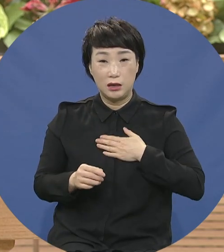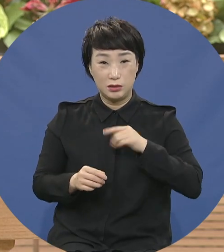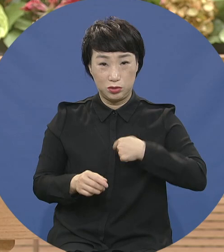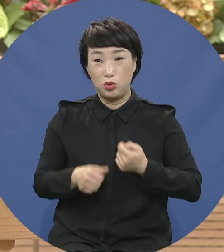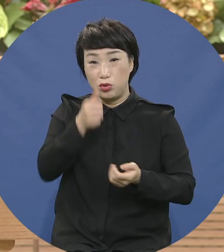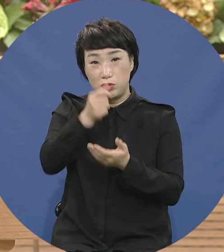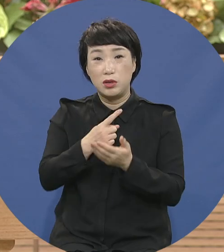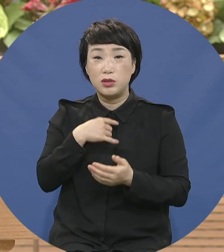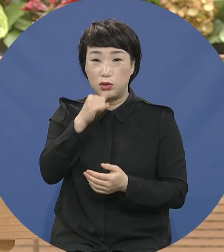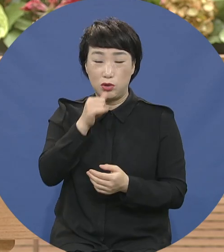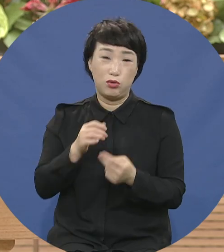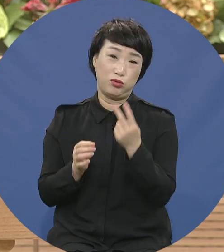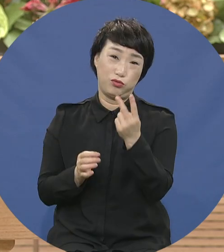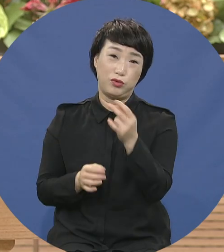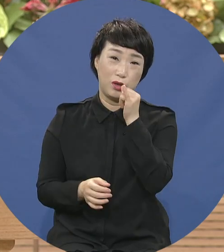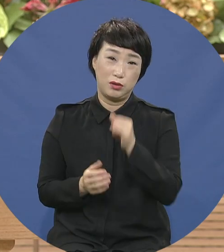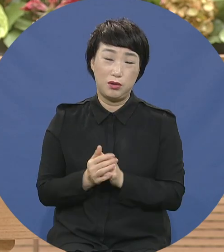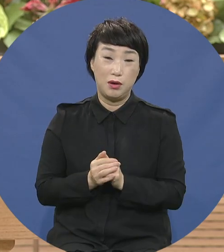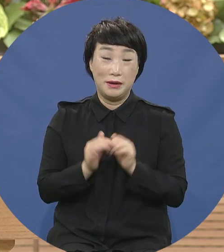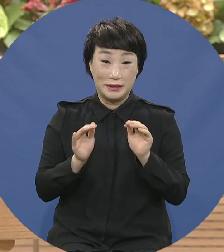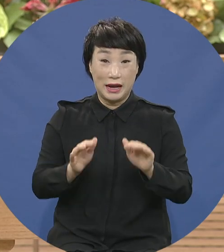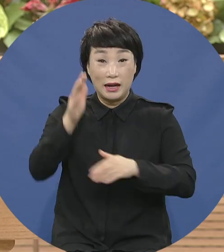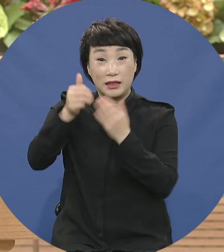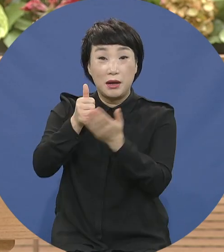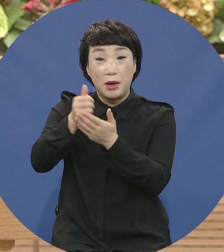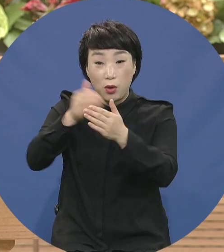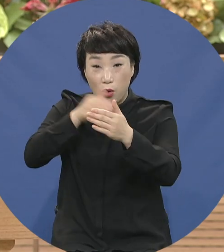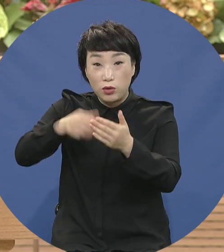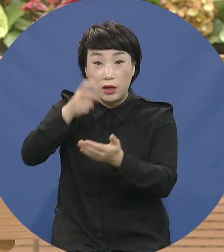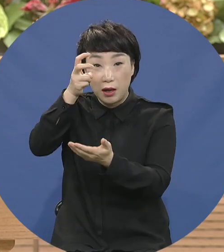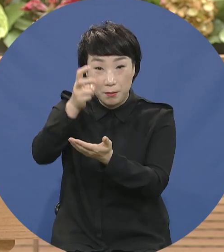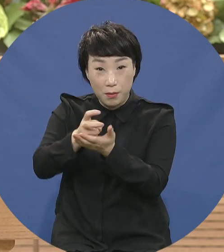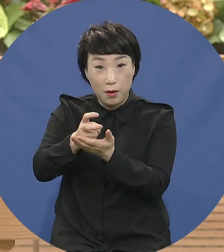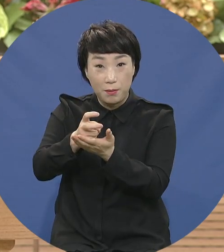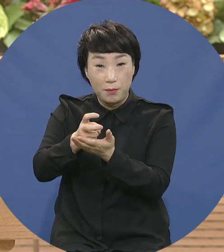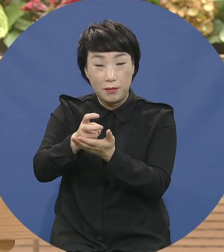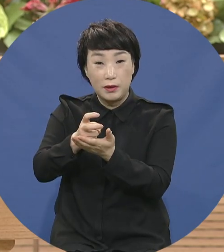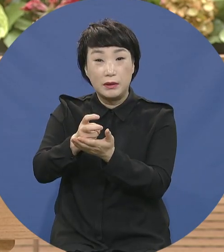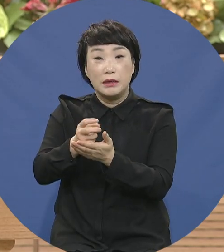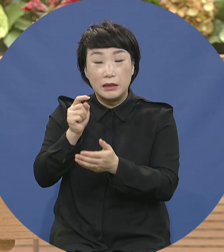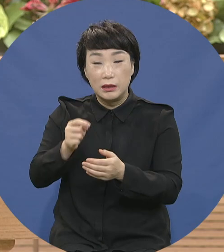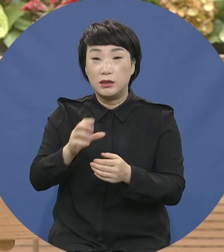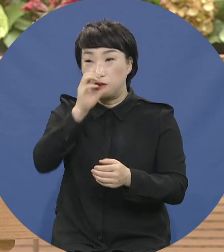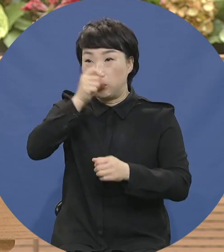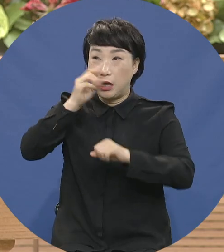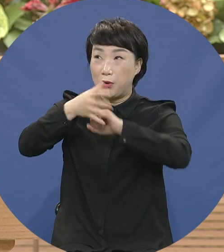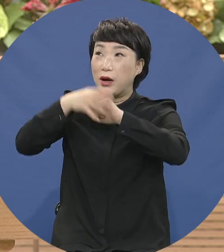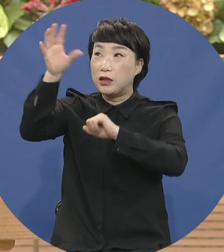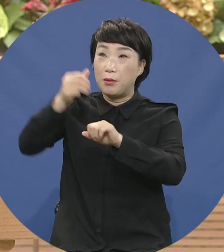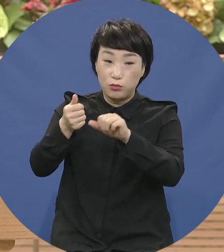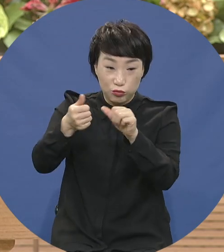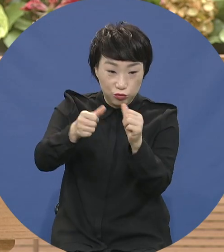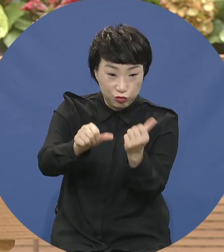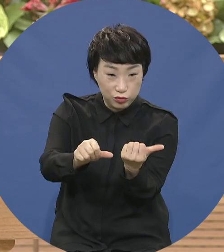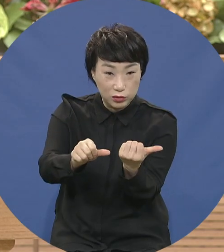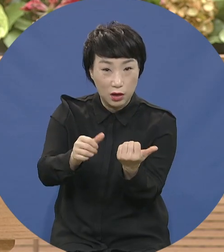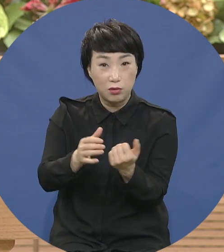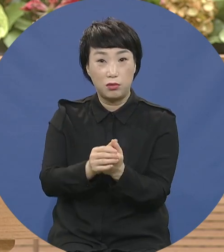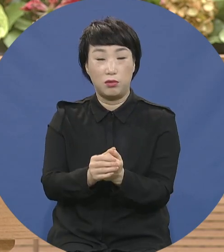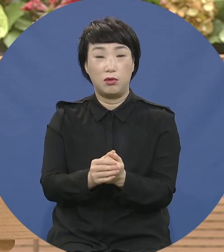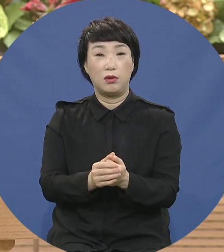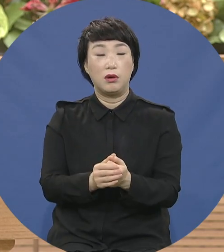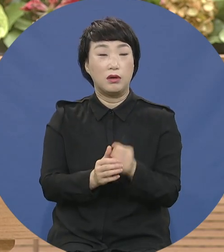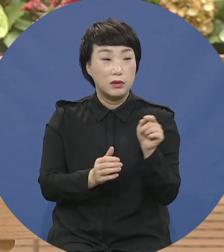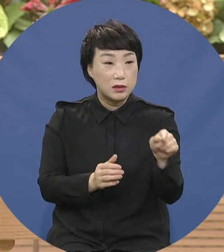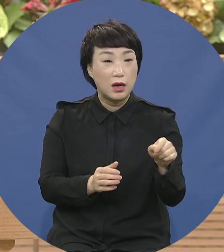네. 그러므로 하나님의 공의로운 법, 먹으면 죽어,